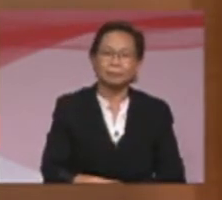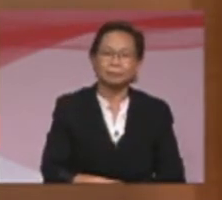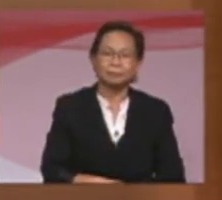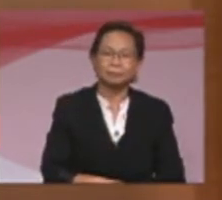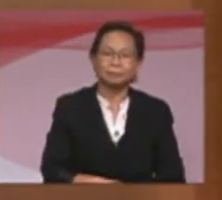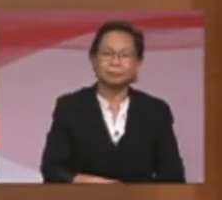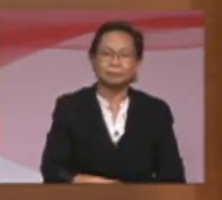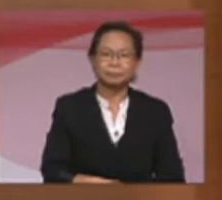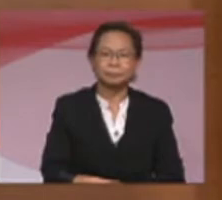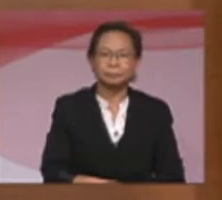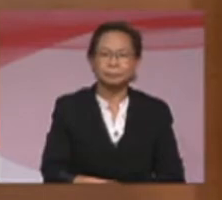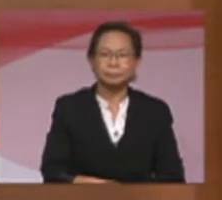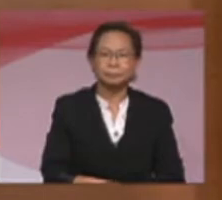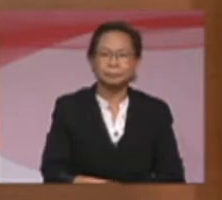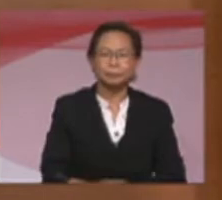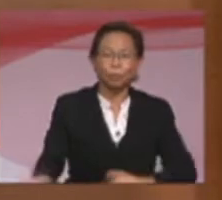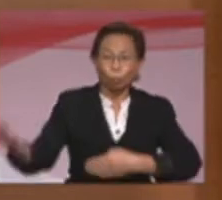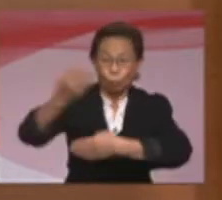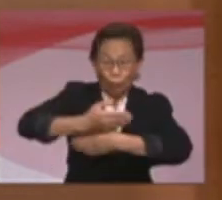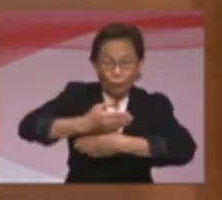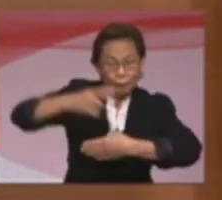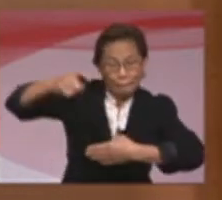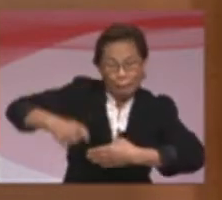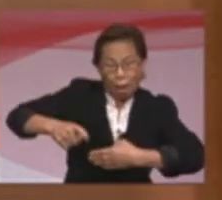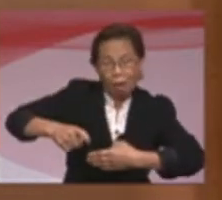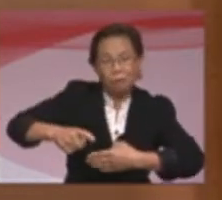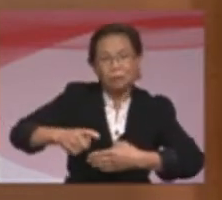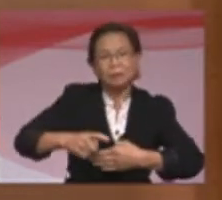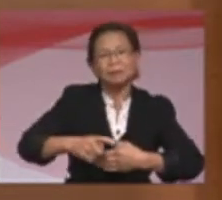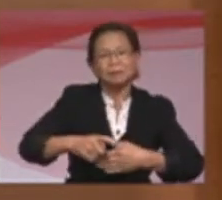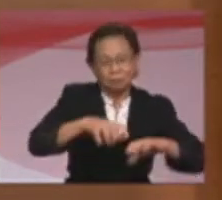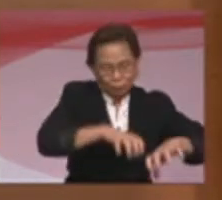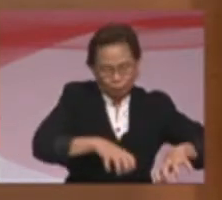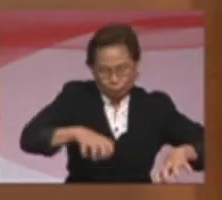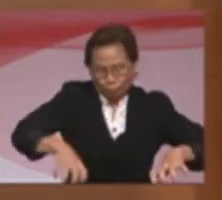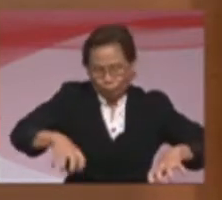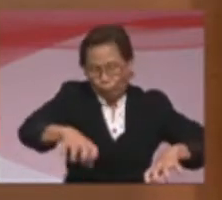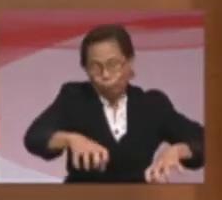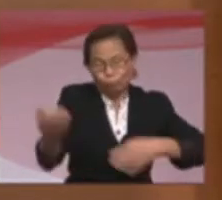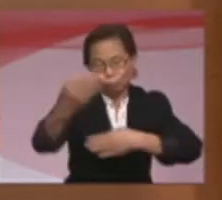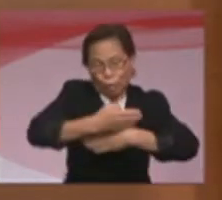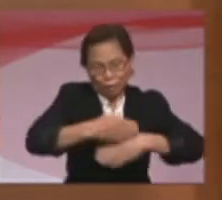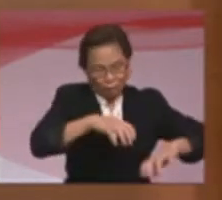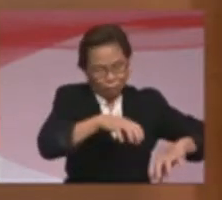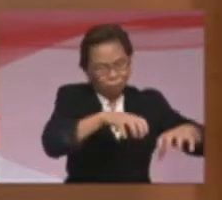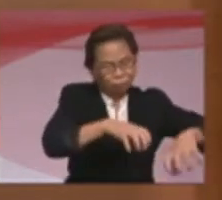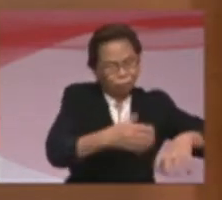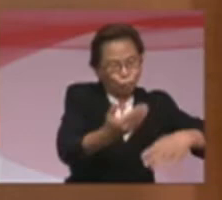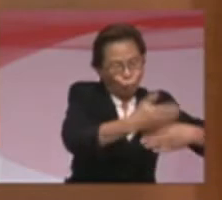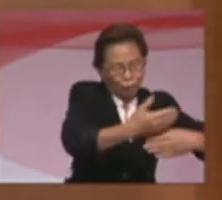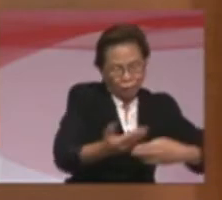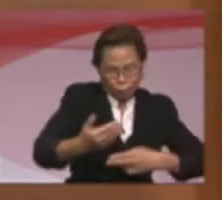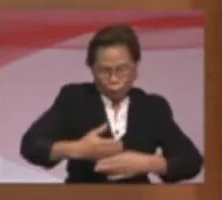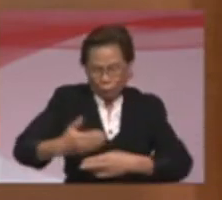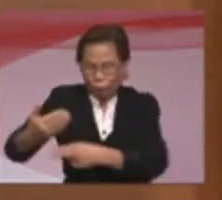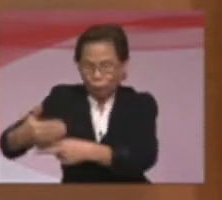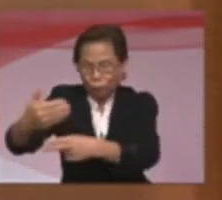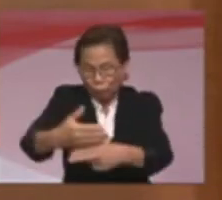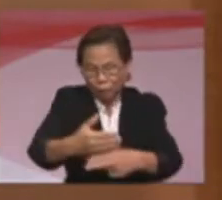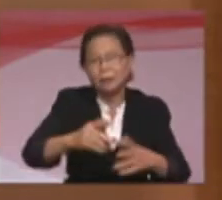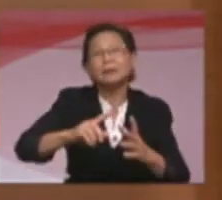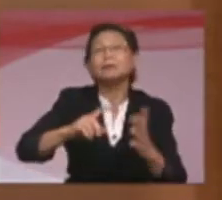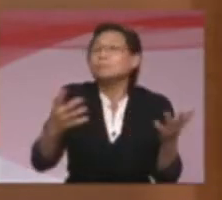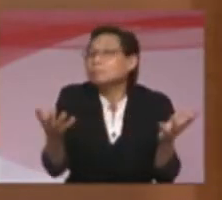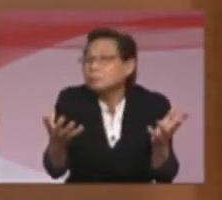bahawa kuarantin wajib di stesen kuarantin akan bermula